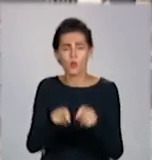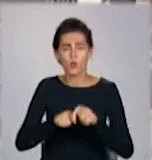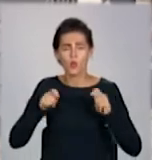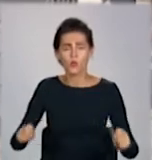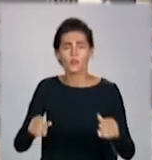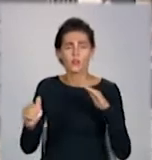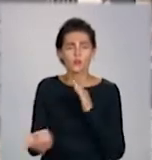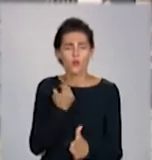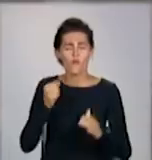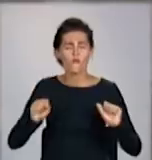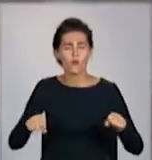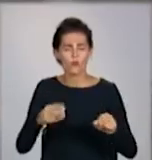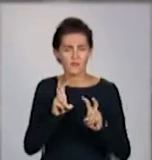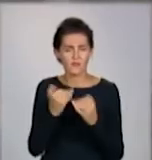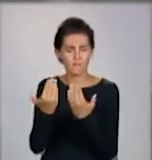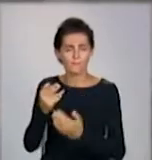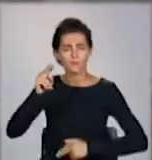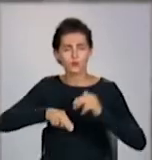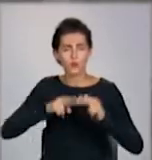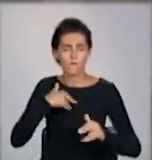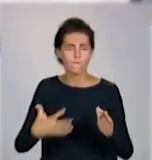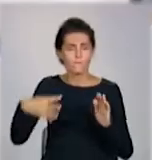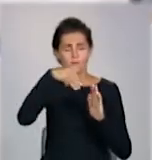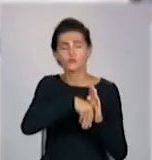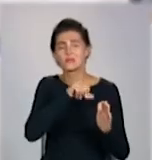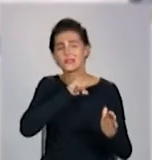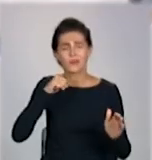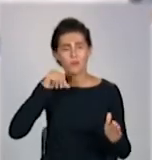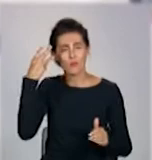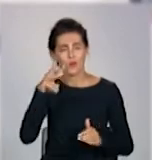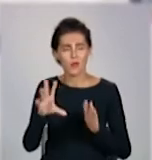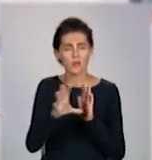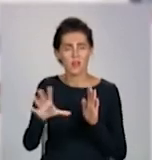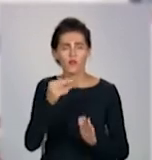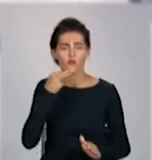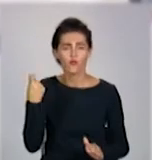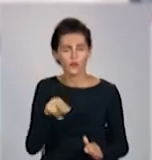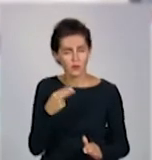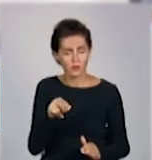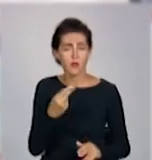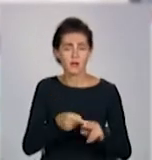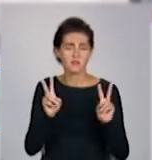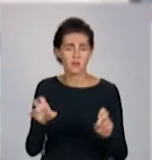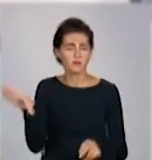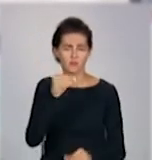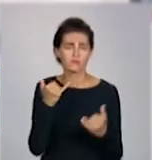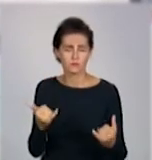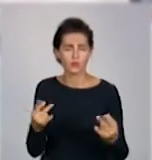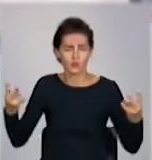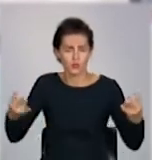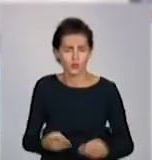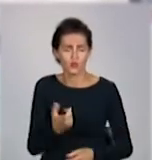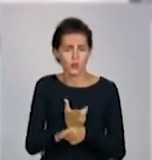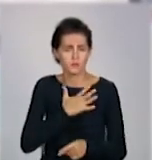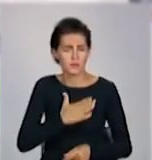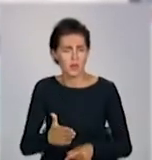жилого строительства. Будет включать в себя самые современные подходы с точки зрения энергоэффективности. То есть это тоже актуально становится в условиях того,